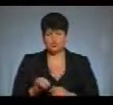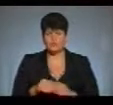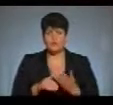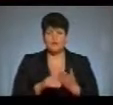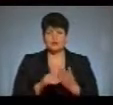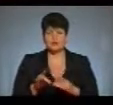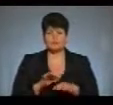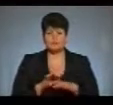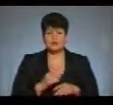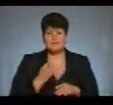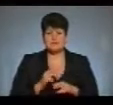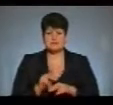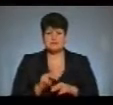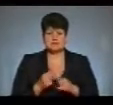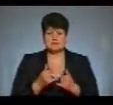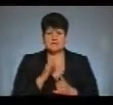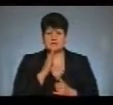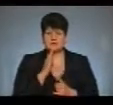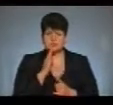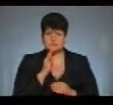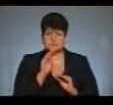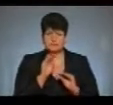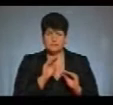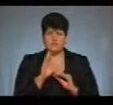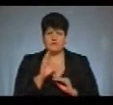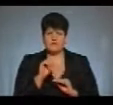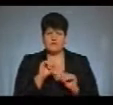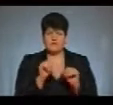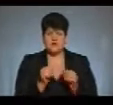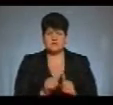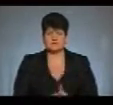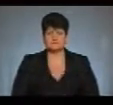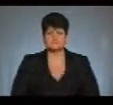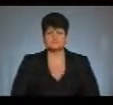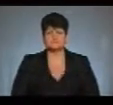Чохрій проводить майстер-клас для дівчаток з декорування ваз.